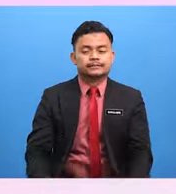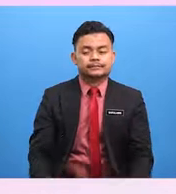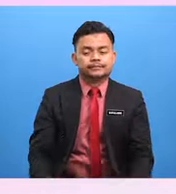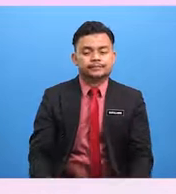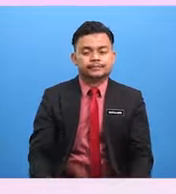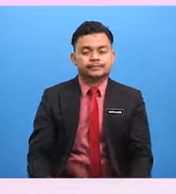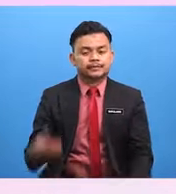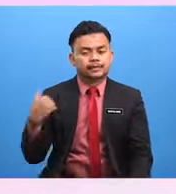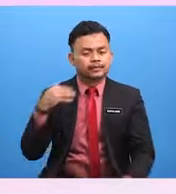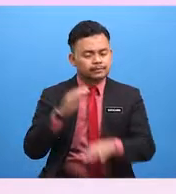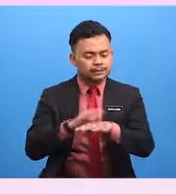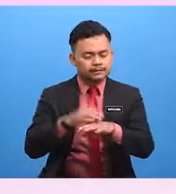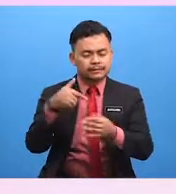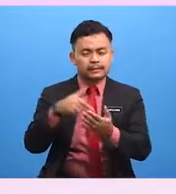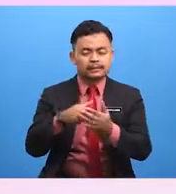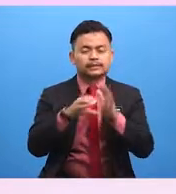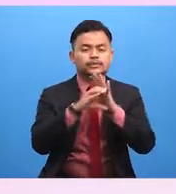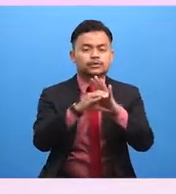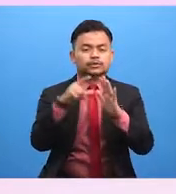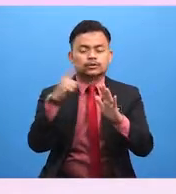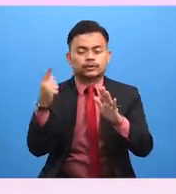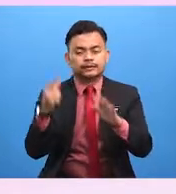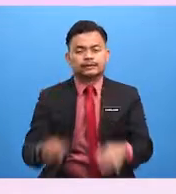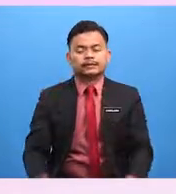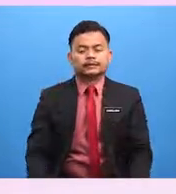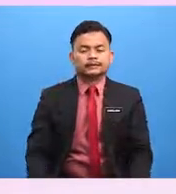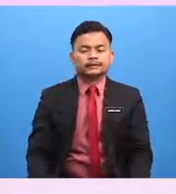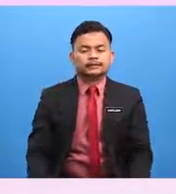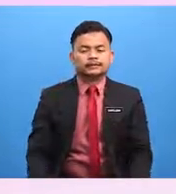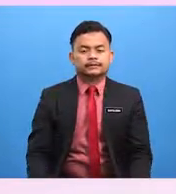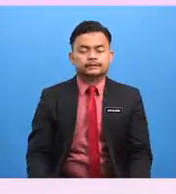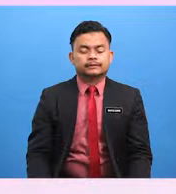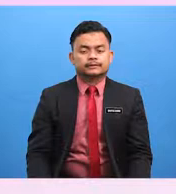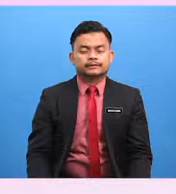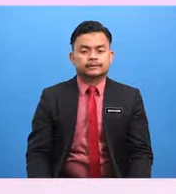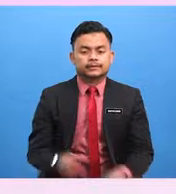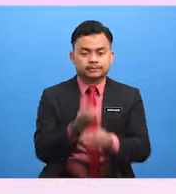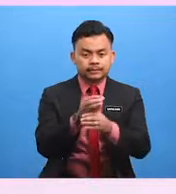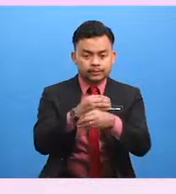Terdapat banyak lagi contoh lain bagi objek berbentuk silinder.